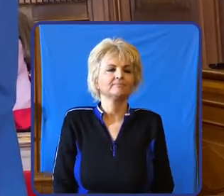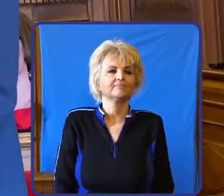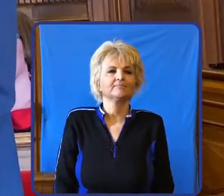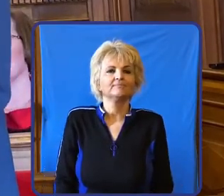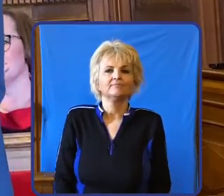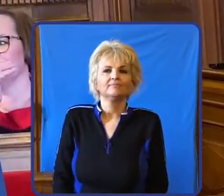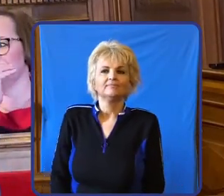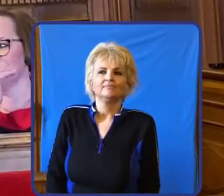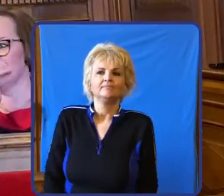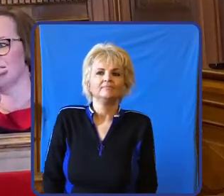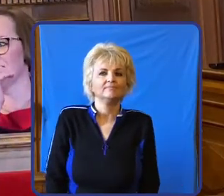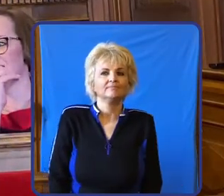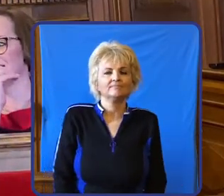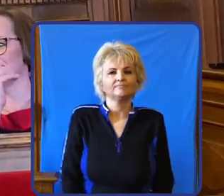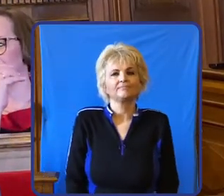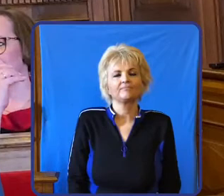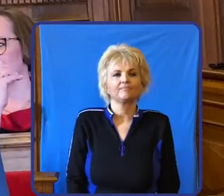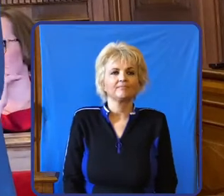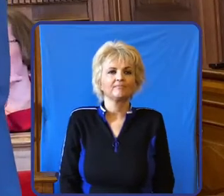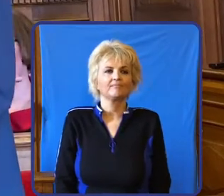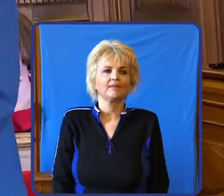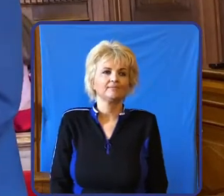És nincs a közgyűlésben.